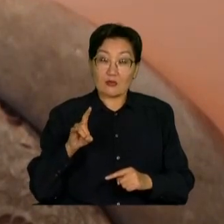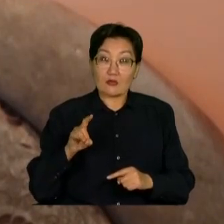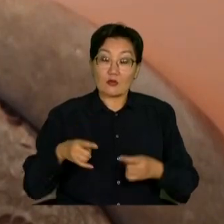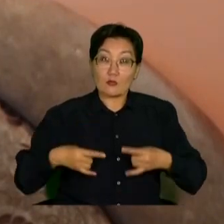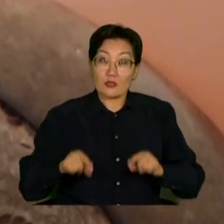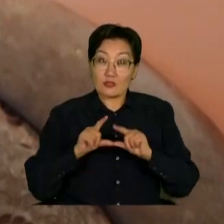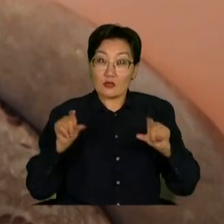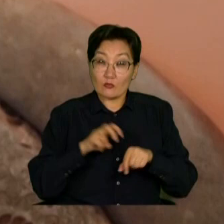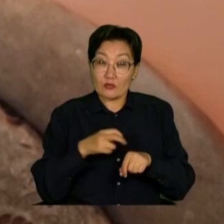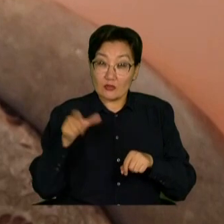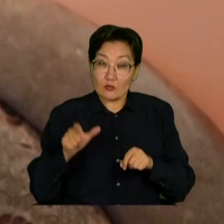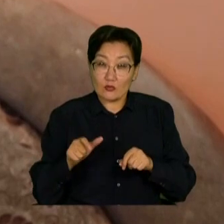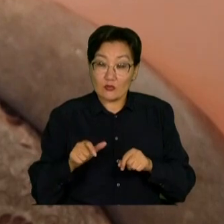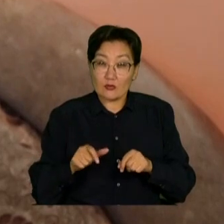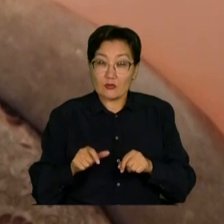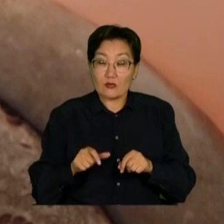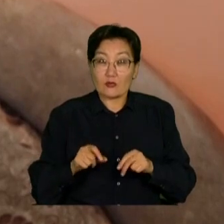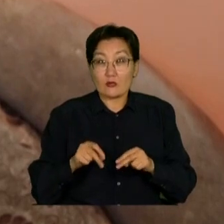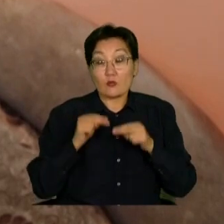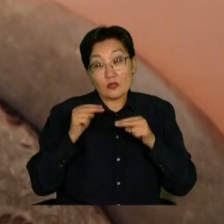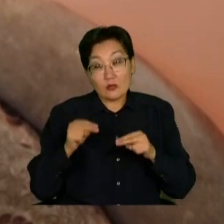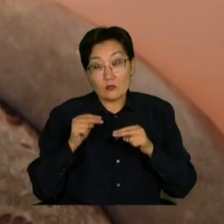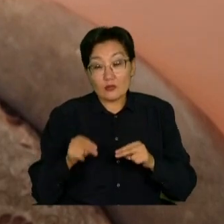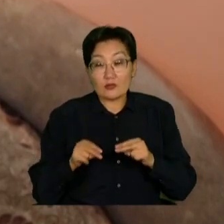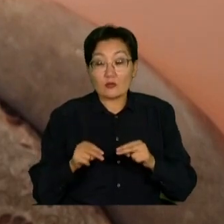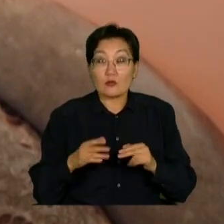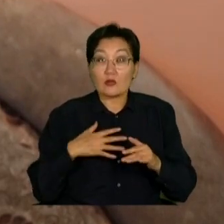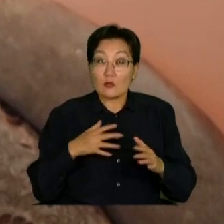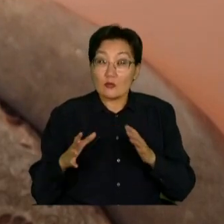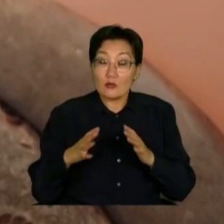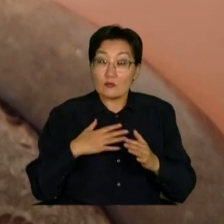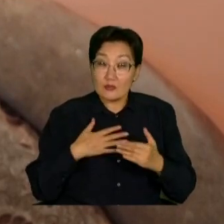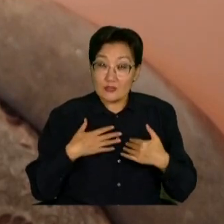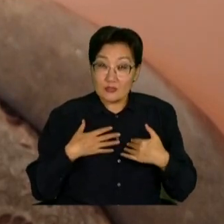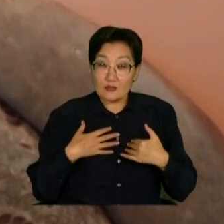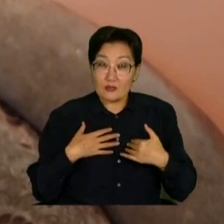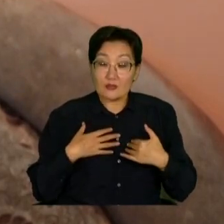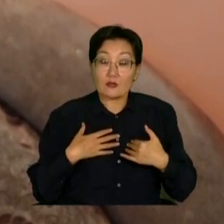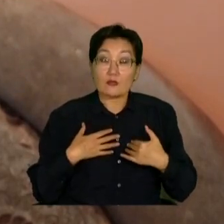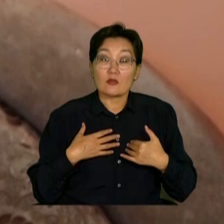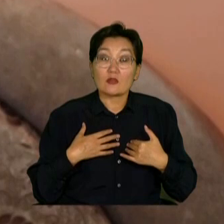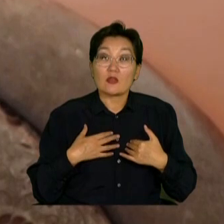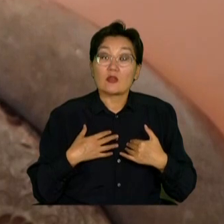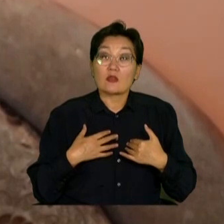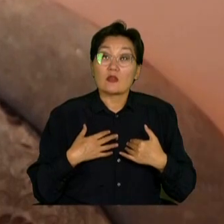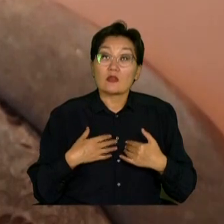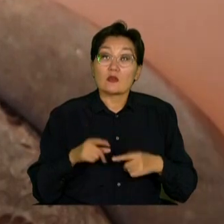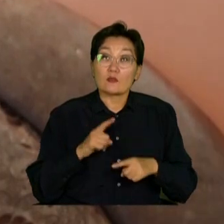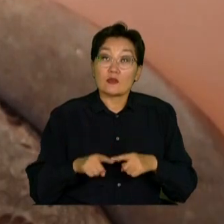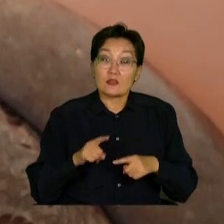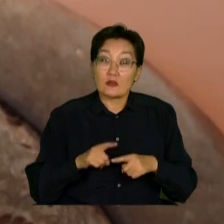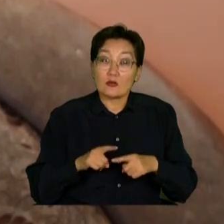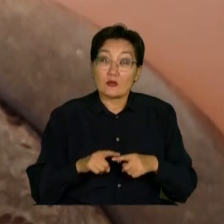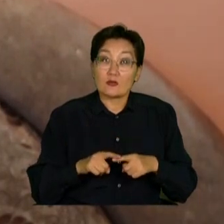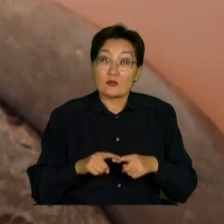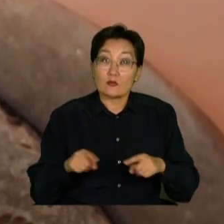перзентханада дәрігерлер өте жақсы қарады. Аман етсен екеумізді де жанымыз аман алып қалып, босандырып, қадағалап,